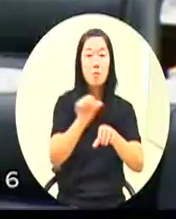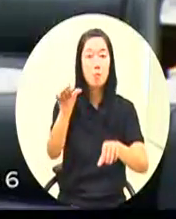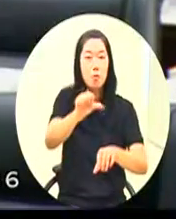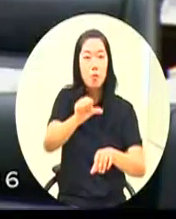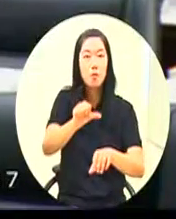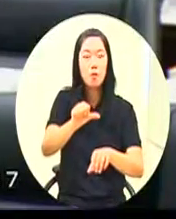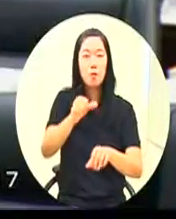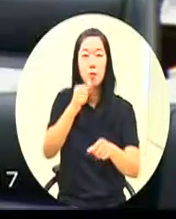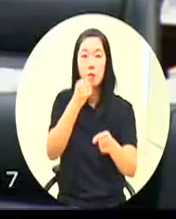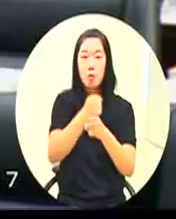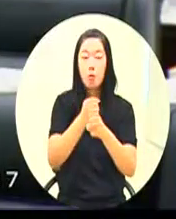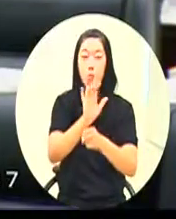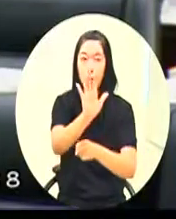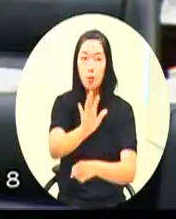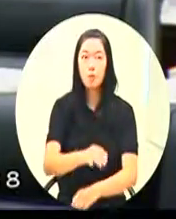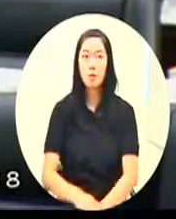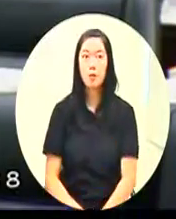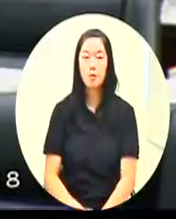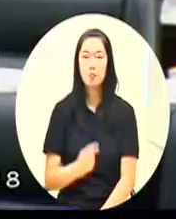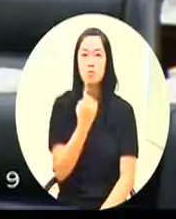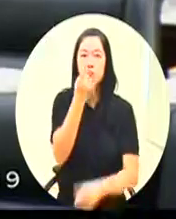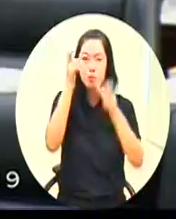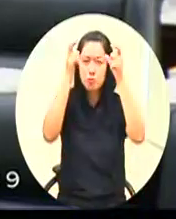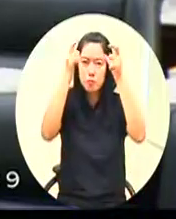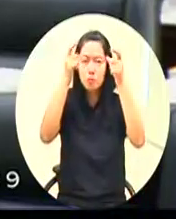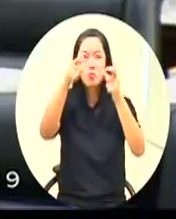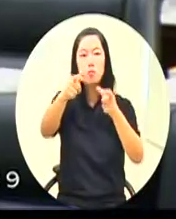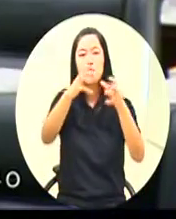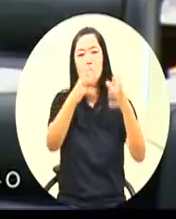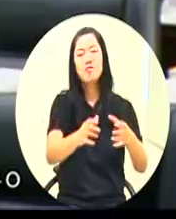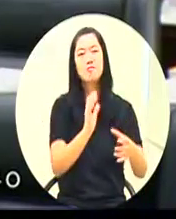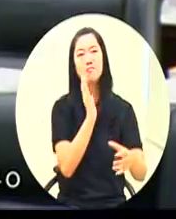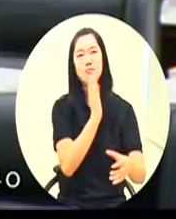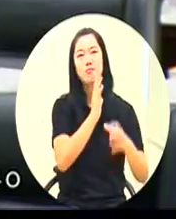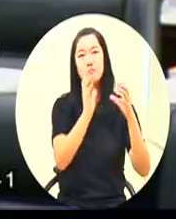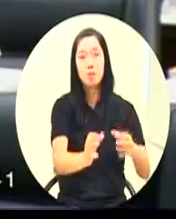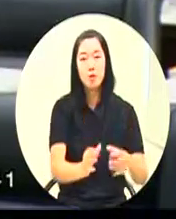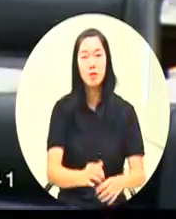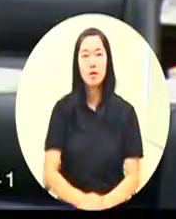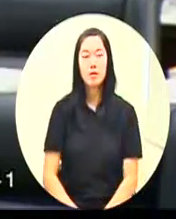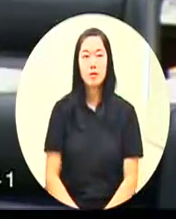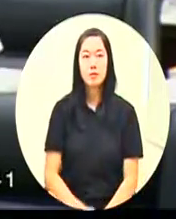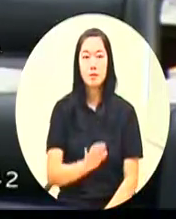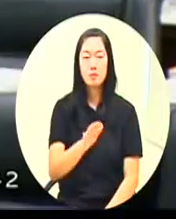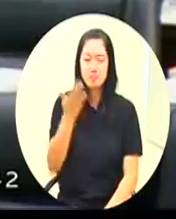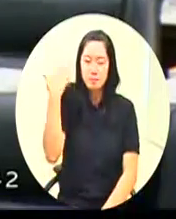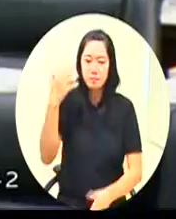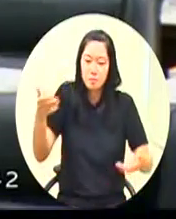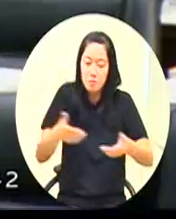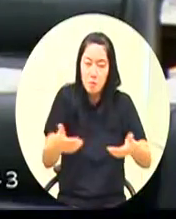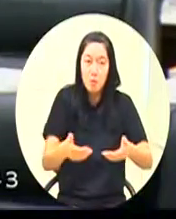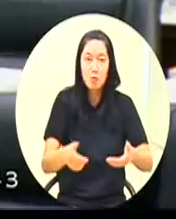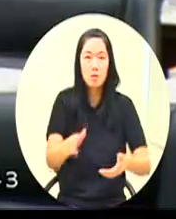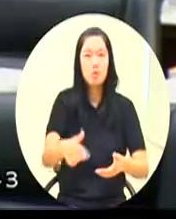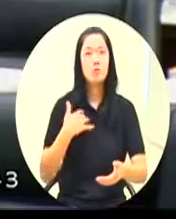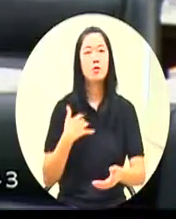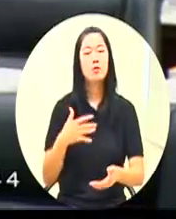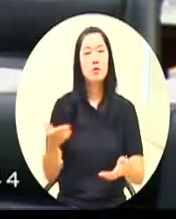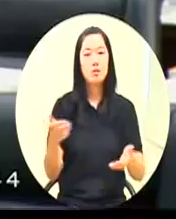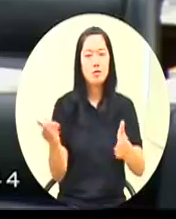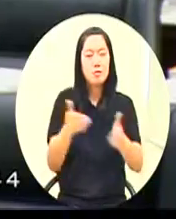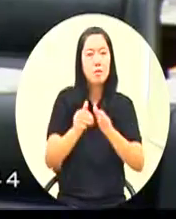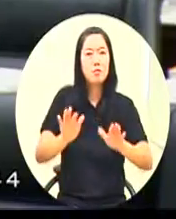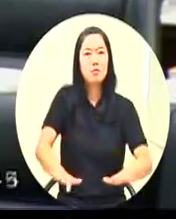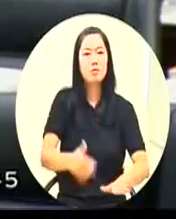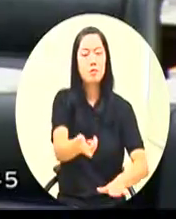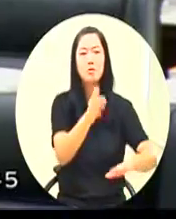城市都在做了，那只有高雄，那从动土一直到现在我看围里都还在，那我不知道做不做。那